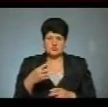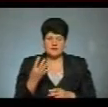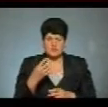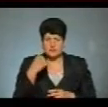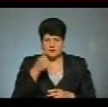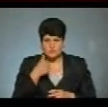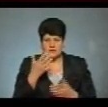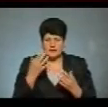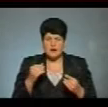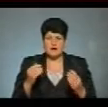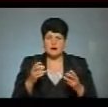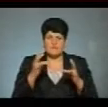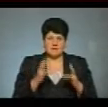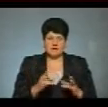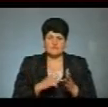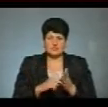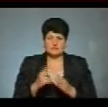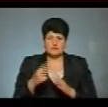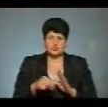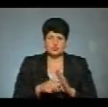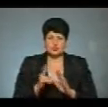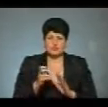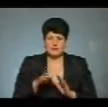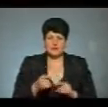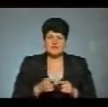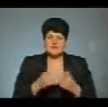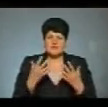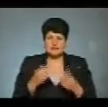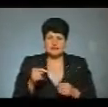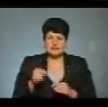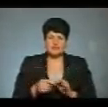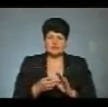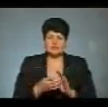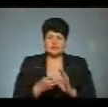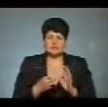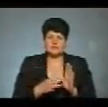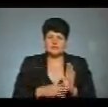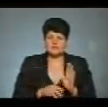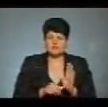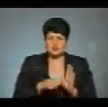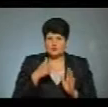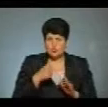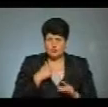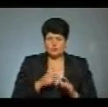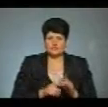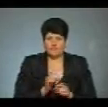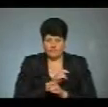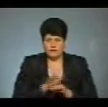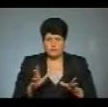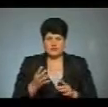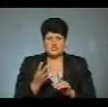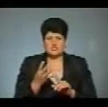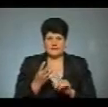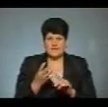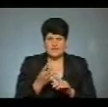роковини з дня аварії, відзначатимуть 26 квітня. У цей день 1986 року вибухнув четвертий реактор